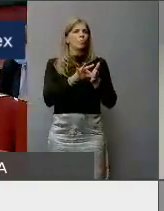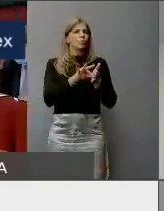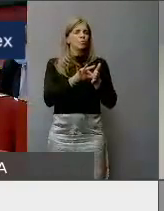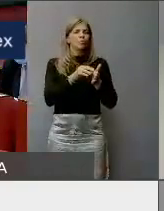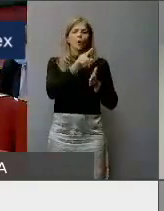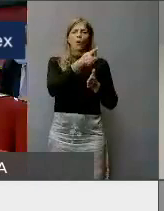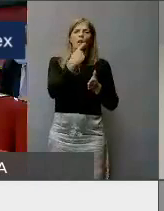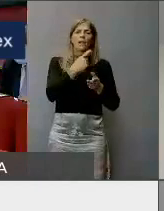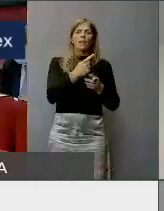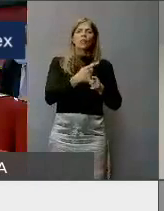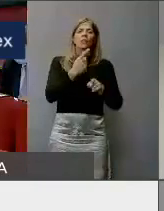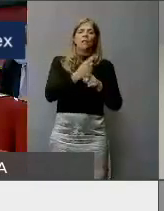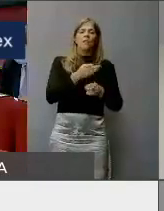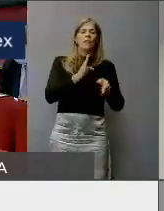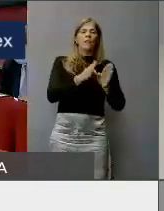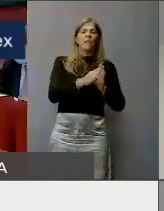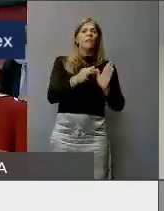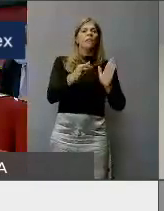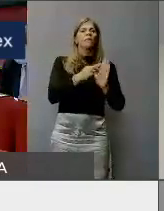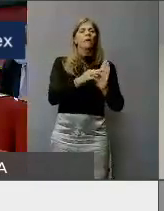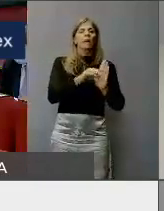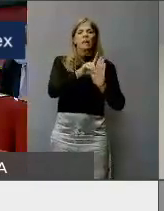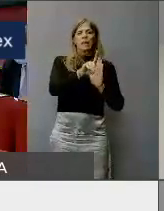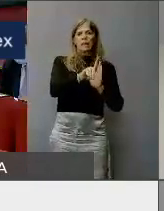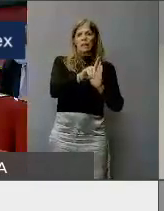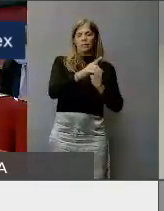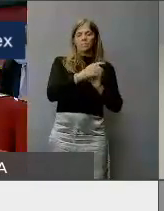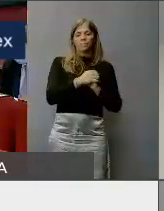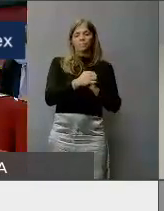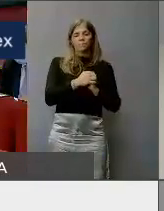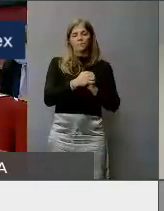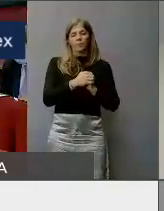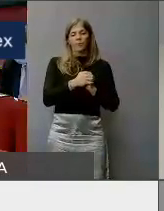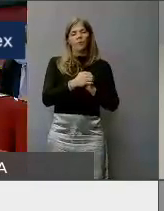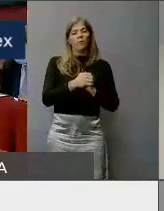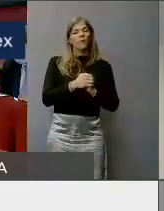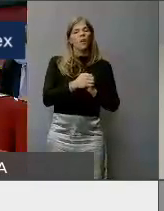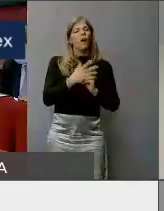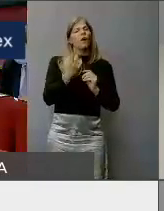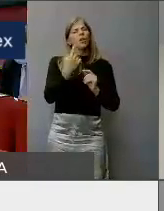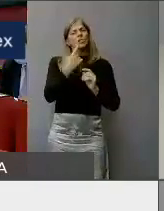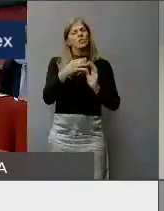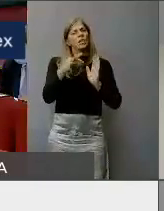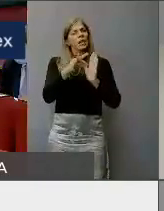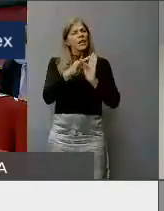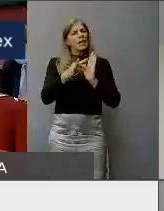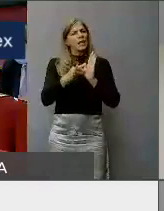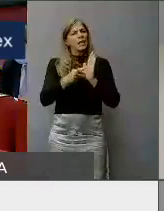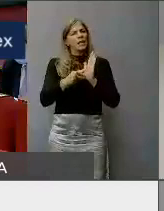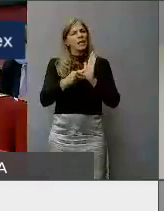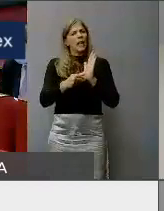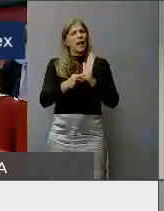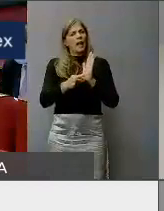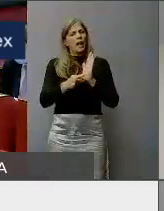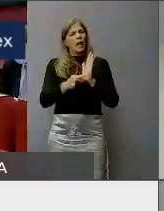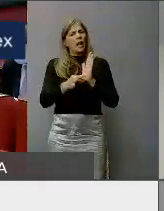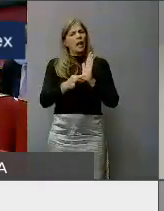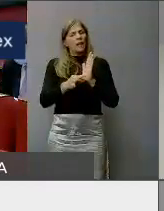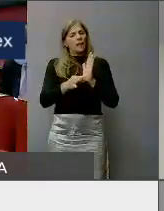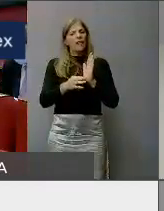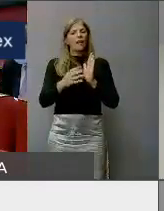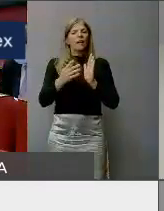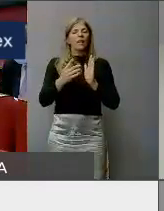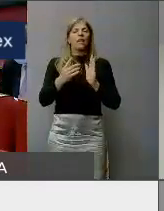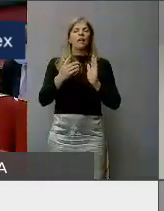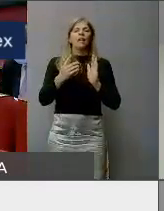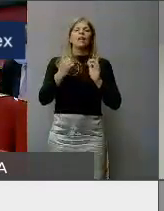direzione di e dice che questi criteri si basano su corso alcuni assiomi che sono legati al tema del carico dei